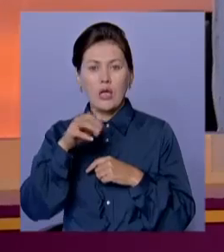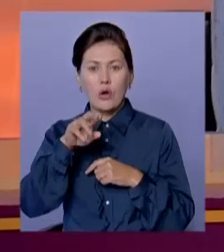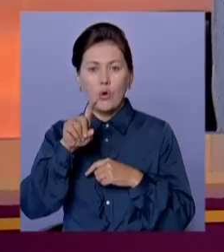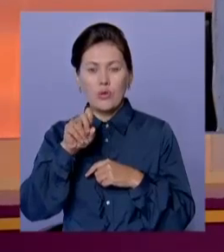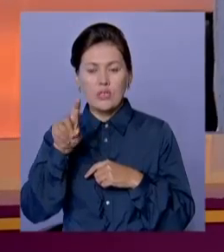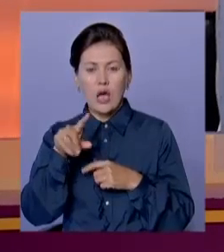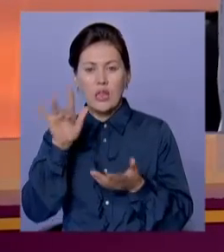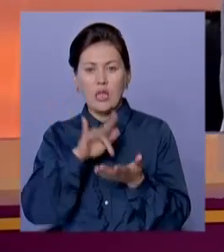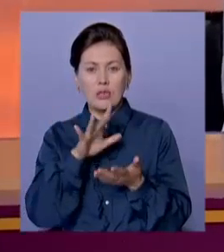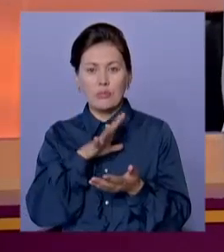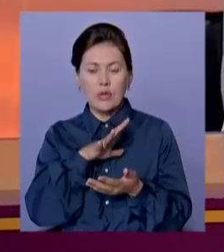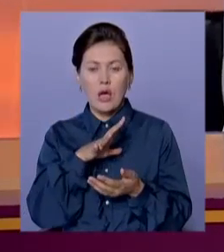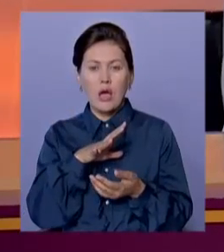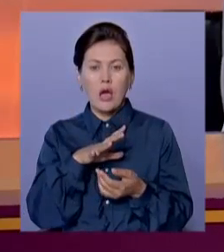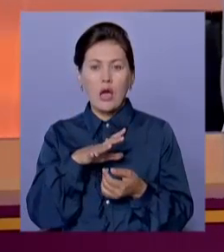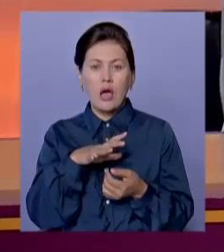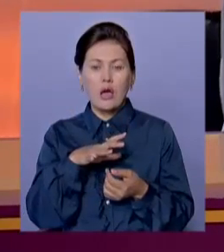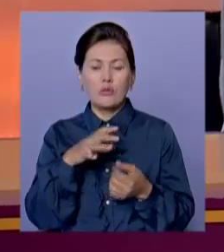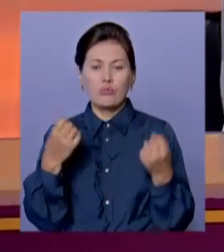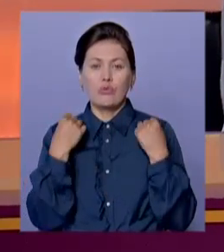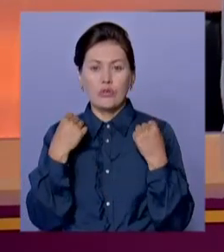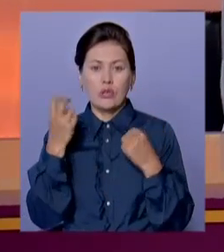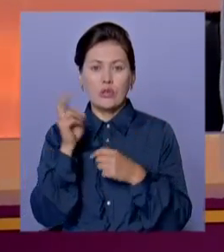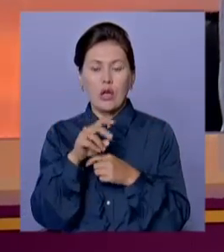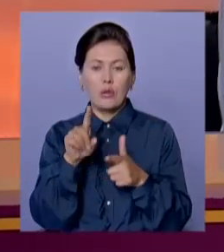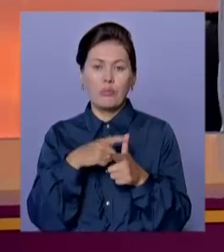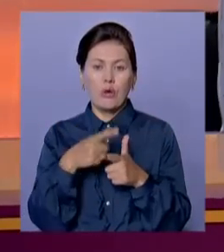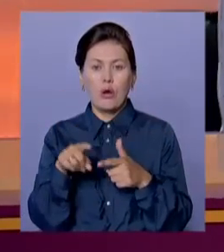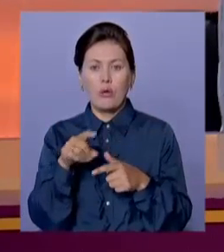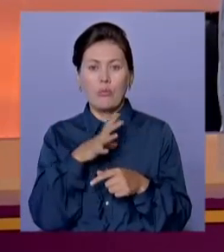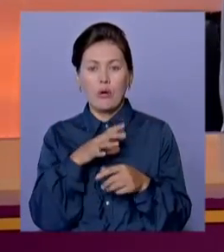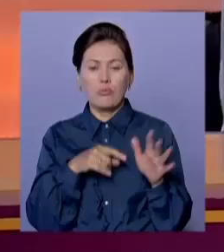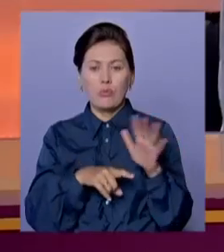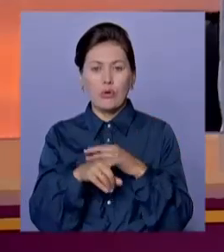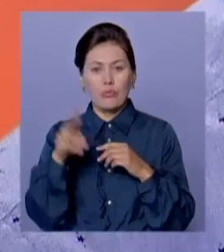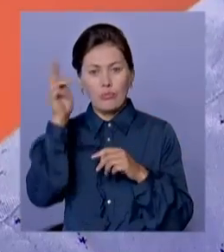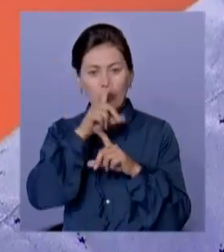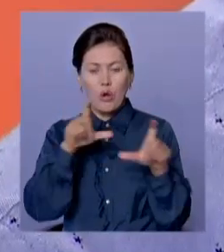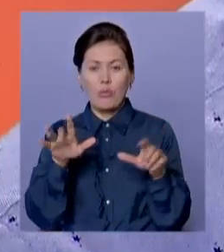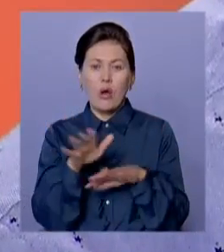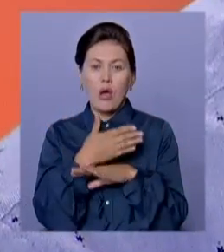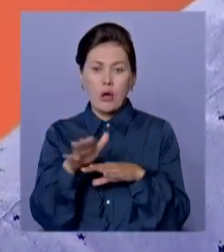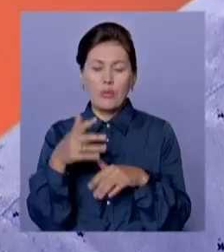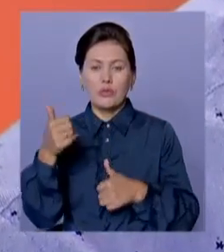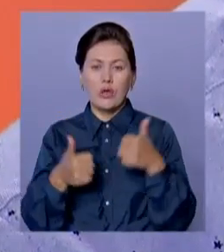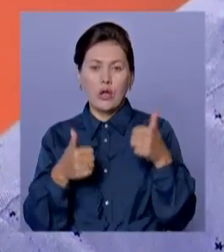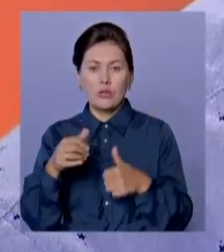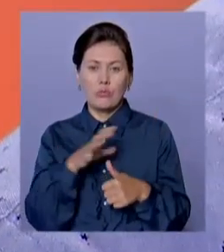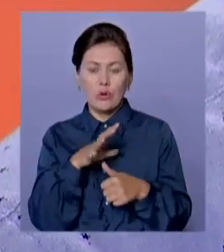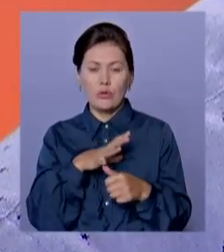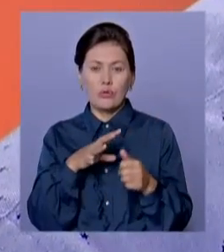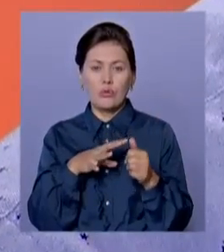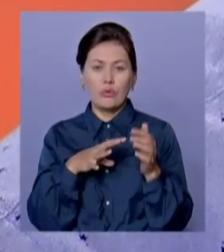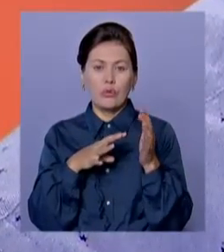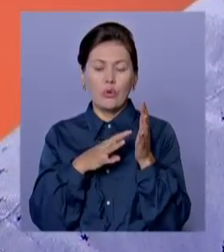қаласында. Аягөз спорт мектебінде. Бірден спорт залға ма, аулада ма? Жоқ, мектеп арасында жарыс болатын.